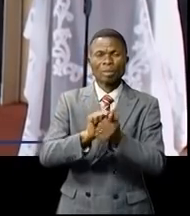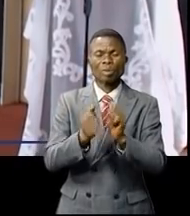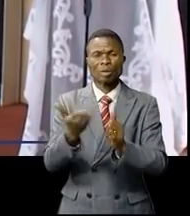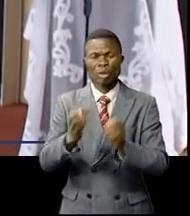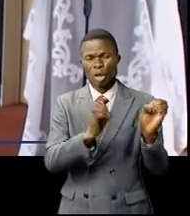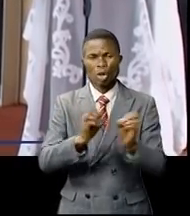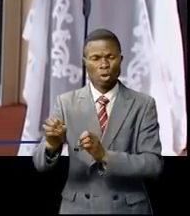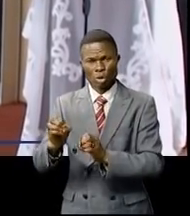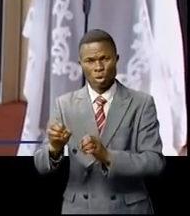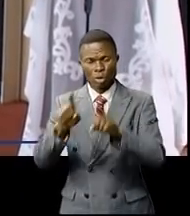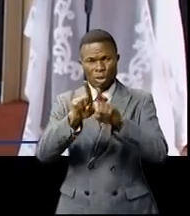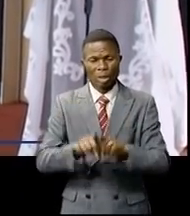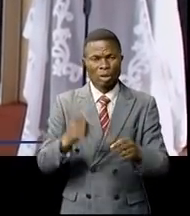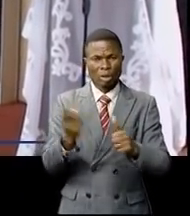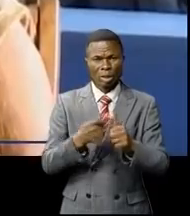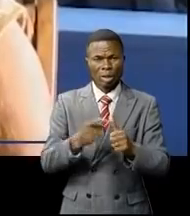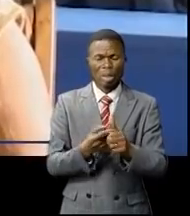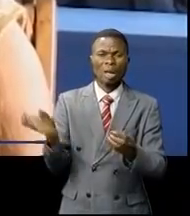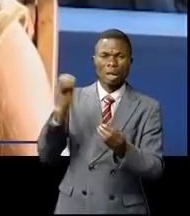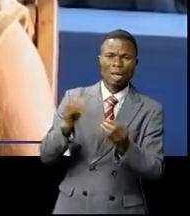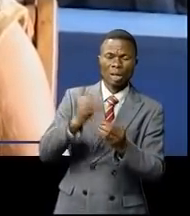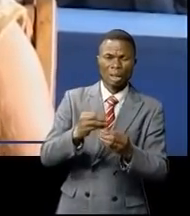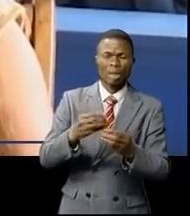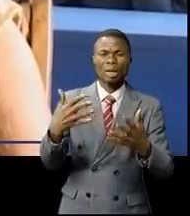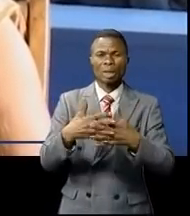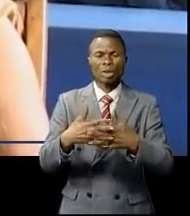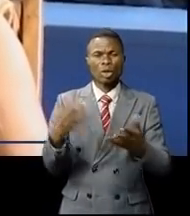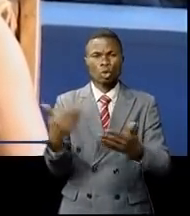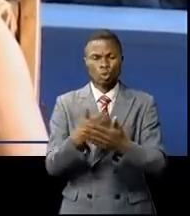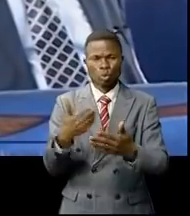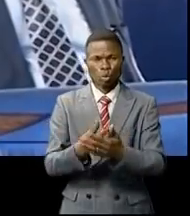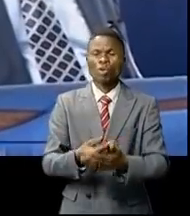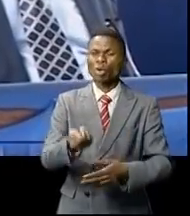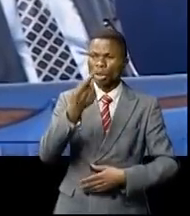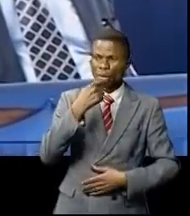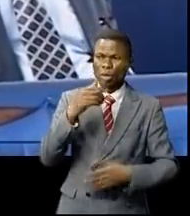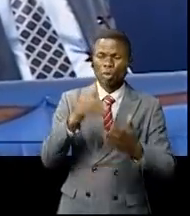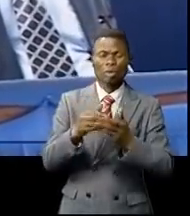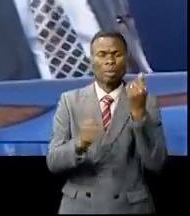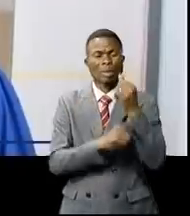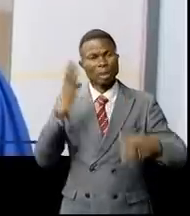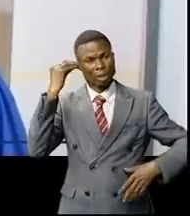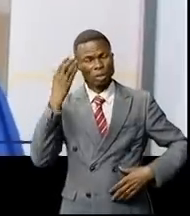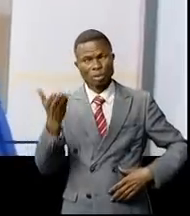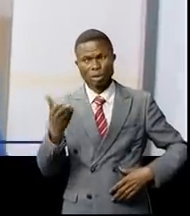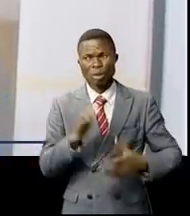et surtout implémenter des nouvelles alternatives thérapeutiques en faveur des patients